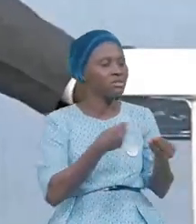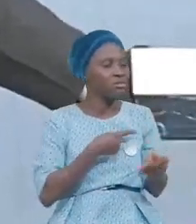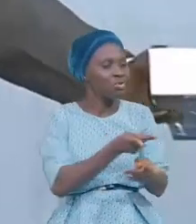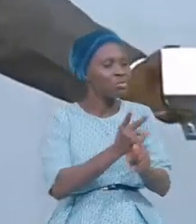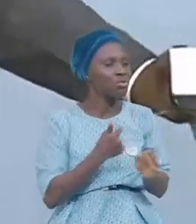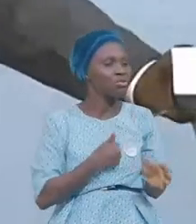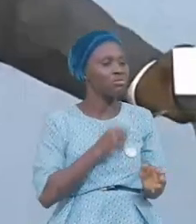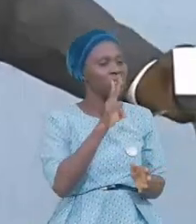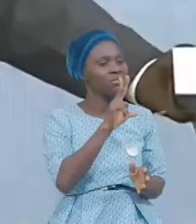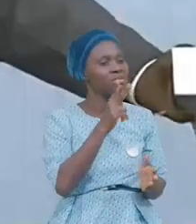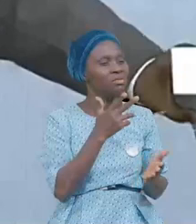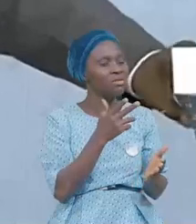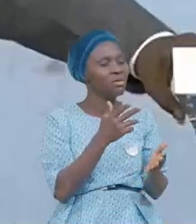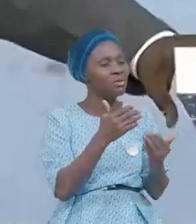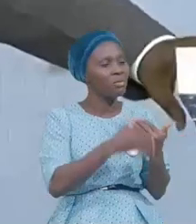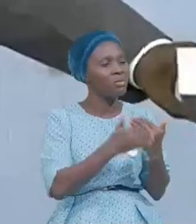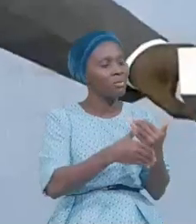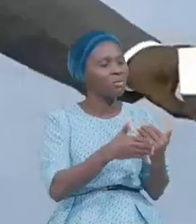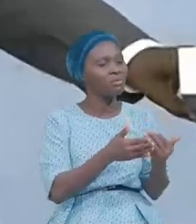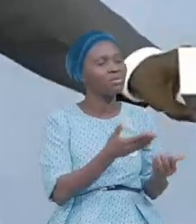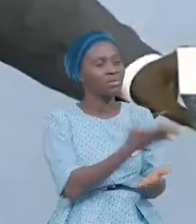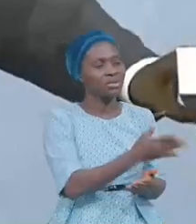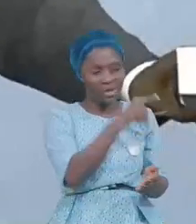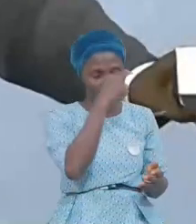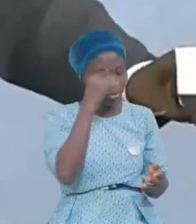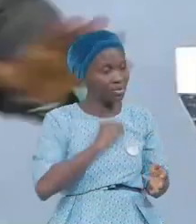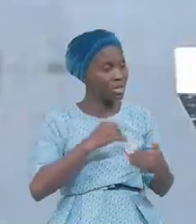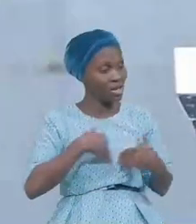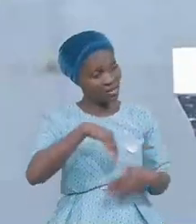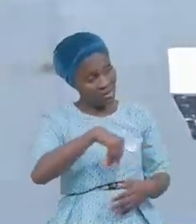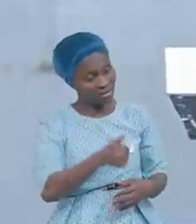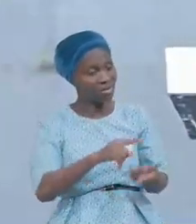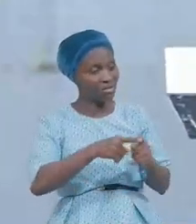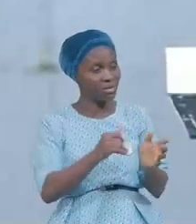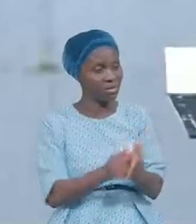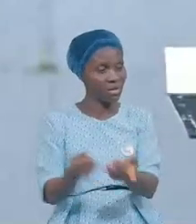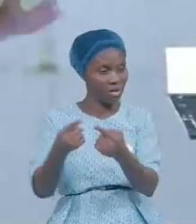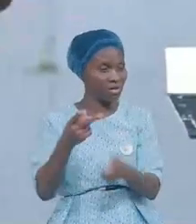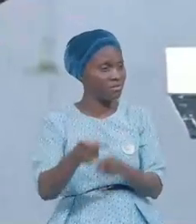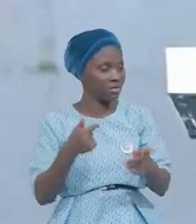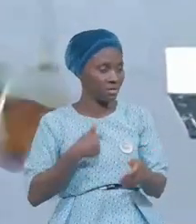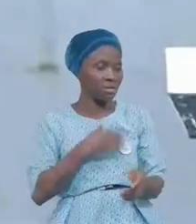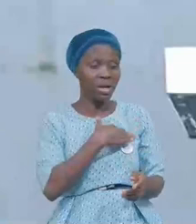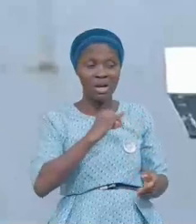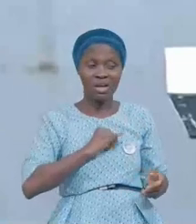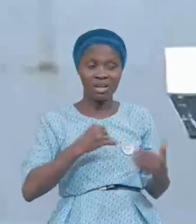3 pains car j'ai un autre ami qui est venu et je n'ai